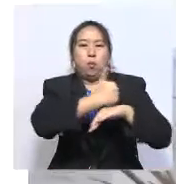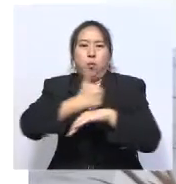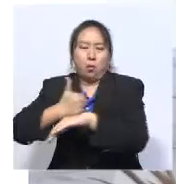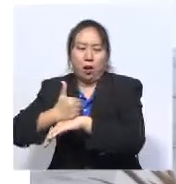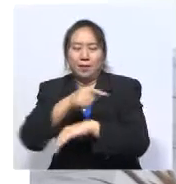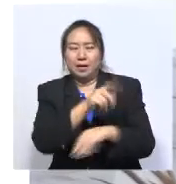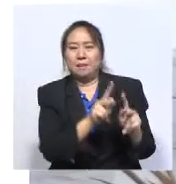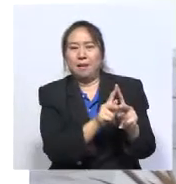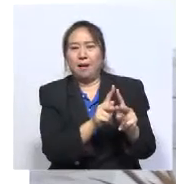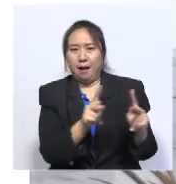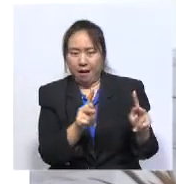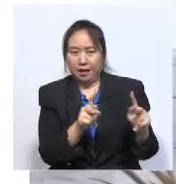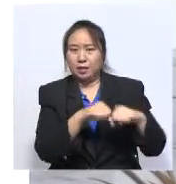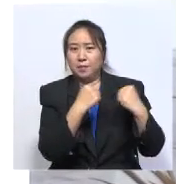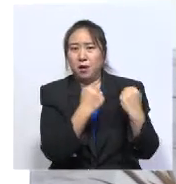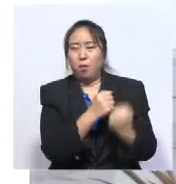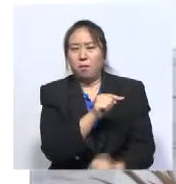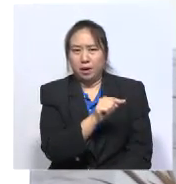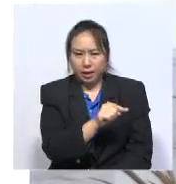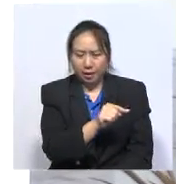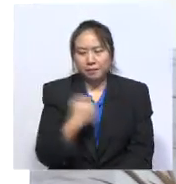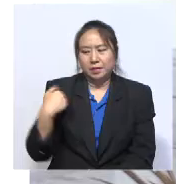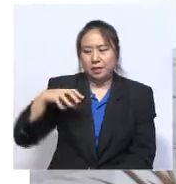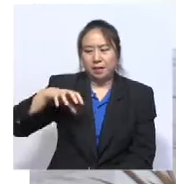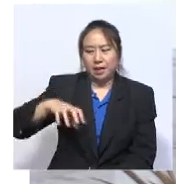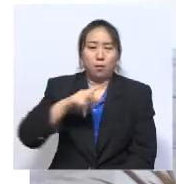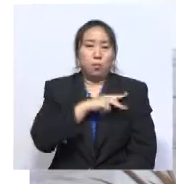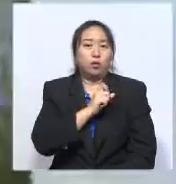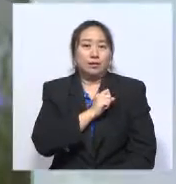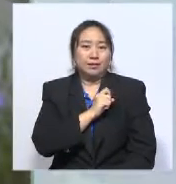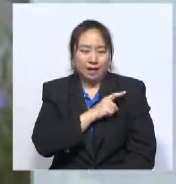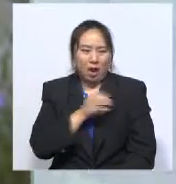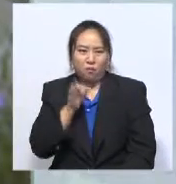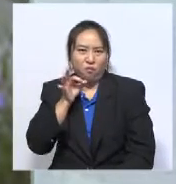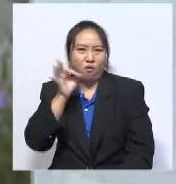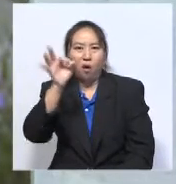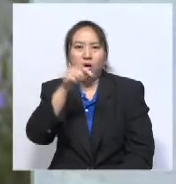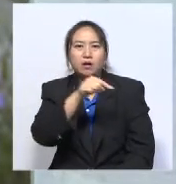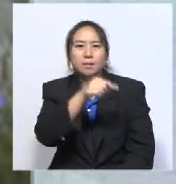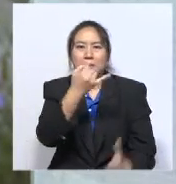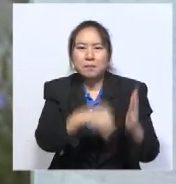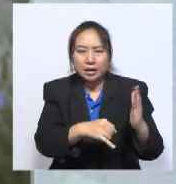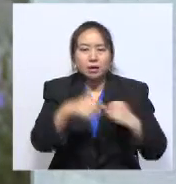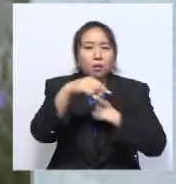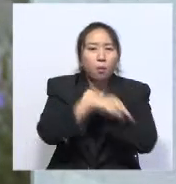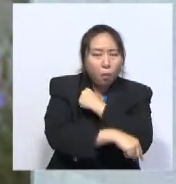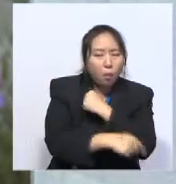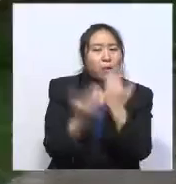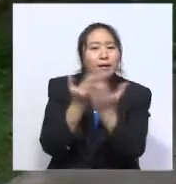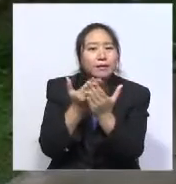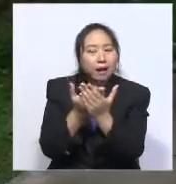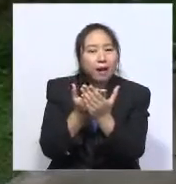ที่เป็นกรรมการมหาเถรสมาคมซึ่งถูกสำนักงานพระพุทธศาสนาแห่งชาติแจ้งความเอาผิดว่าเกี่ยวข้องกับการทุจริตเงินอุดห